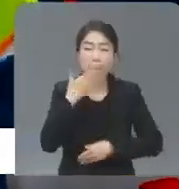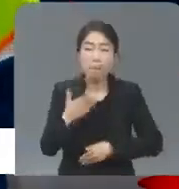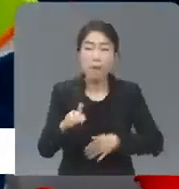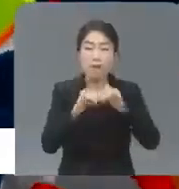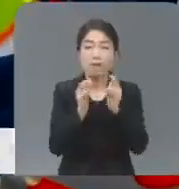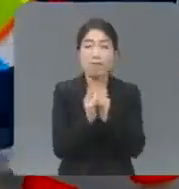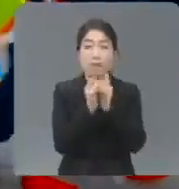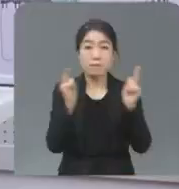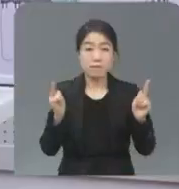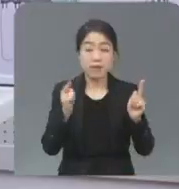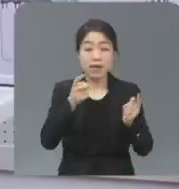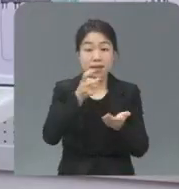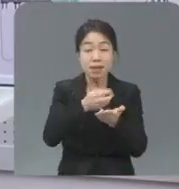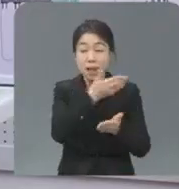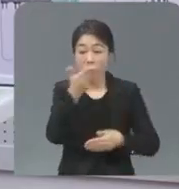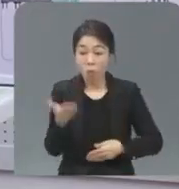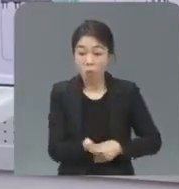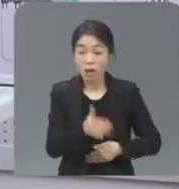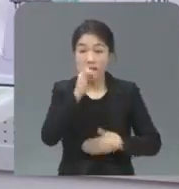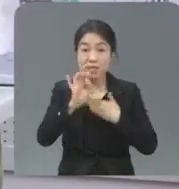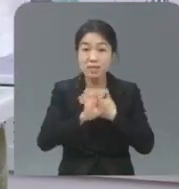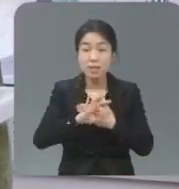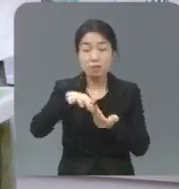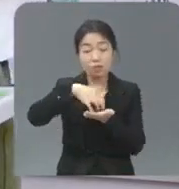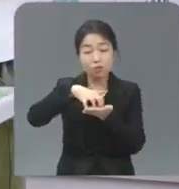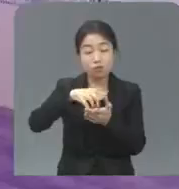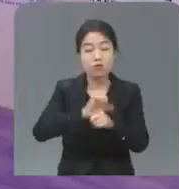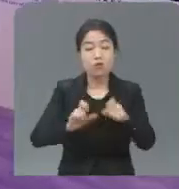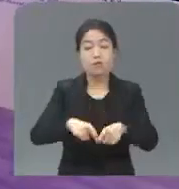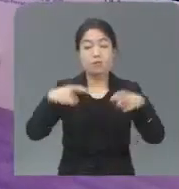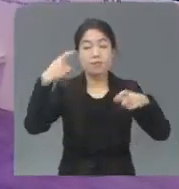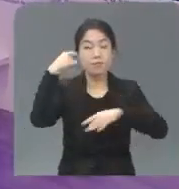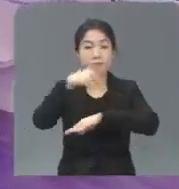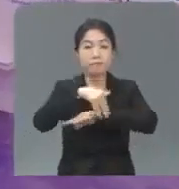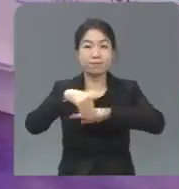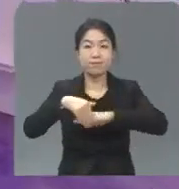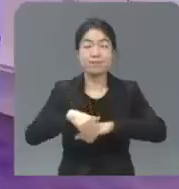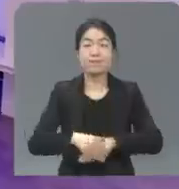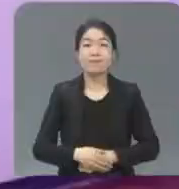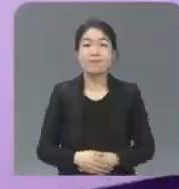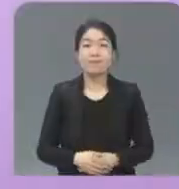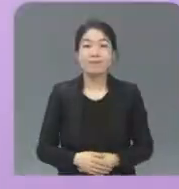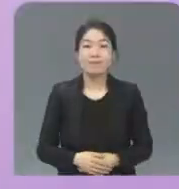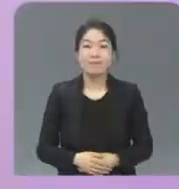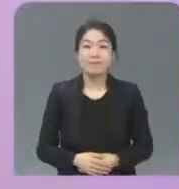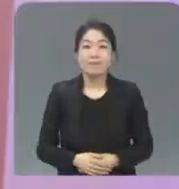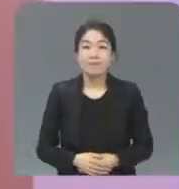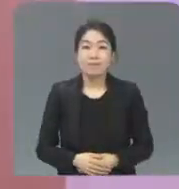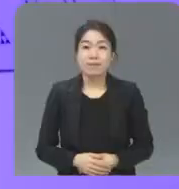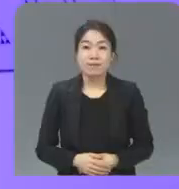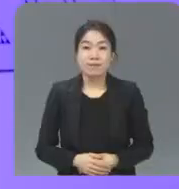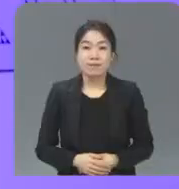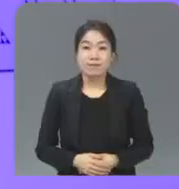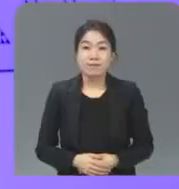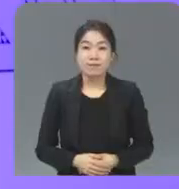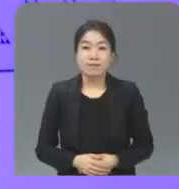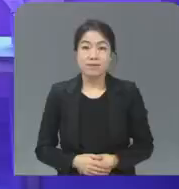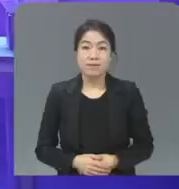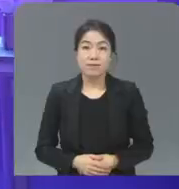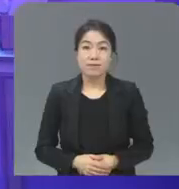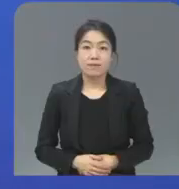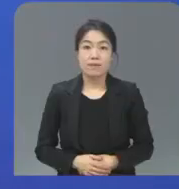사회적 거리두기 지침이 완화되면 체험 인원도 늘릴 예정입니다. KBS 뉴스 홍정파입니다.